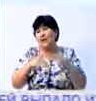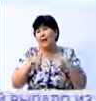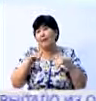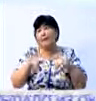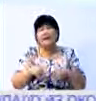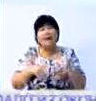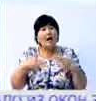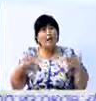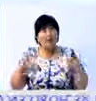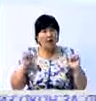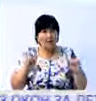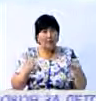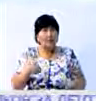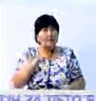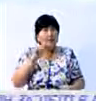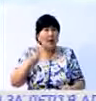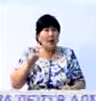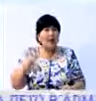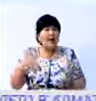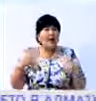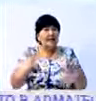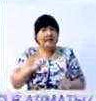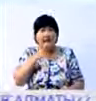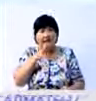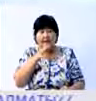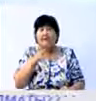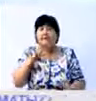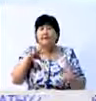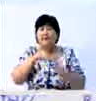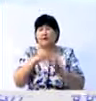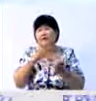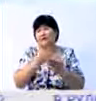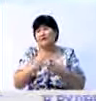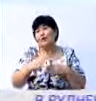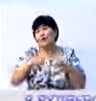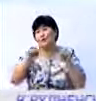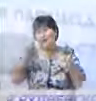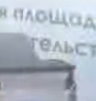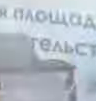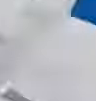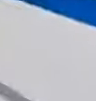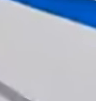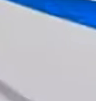Это большая возможность для молодых людей, не теряя времени, входить в свою профессию.